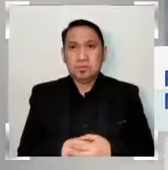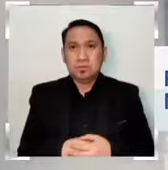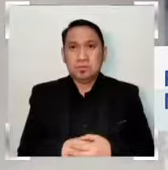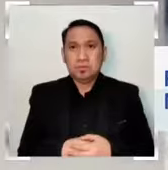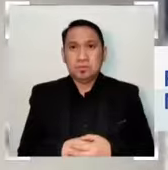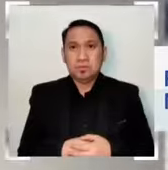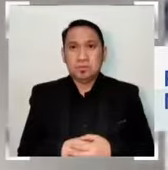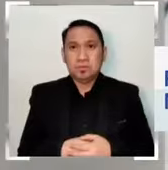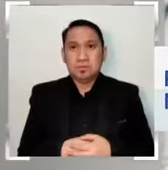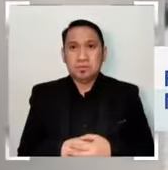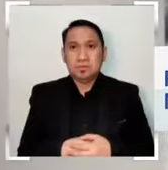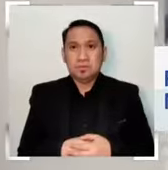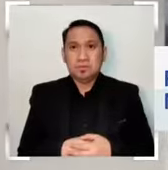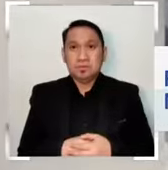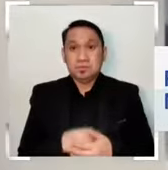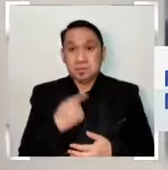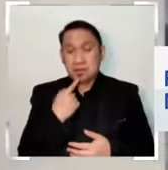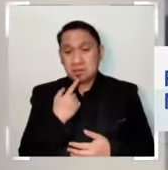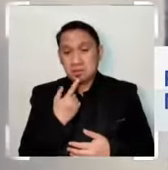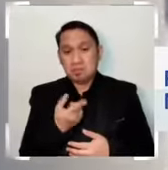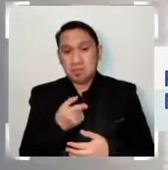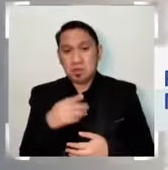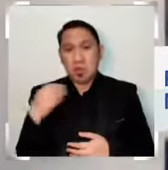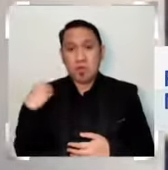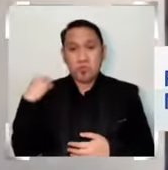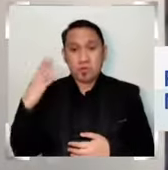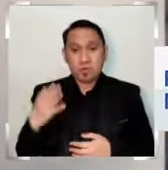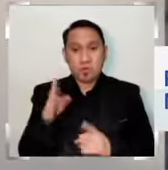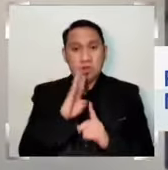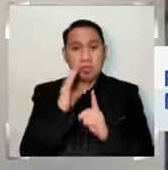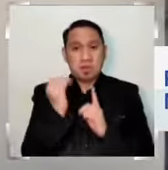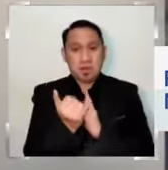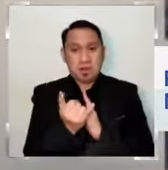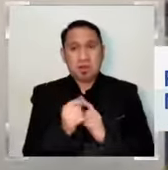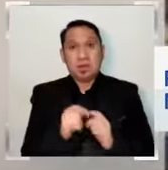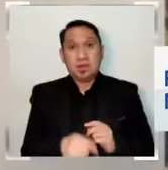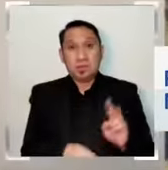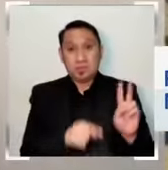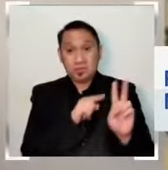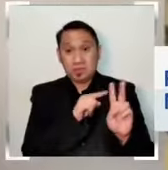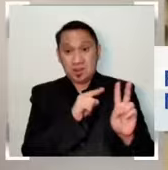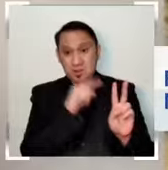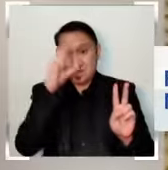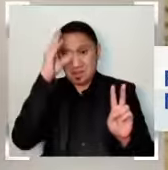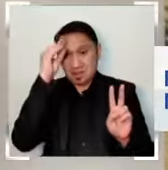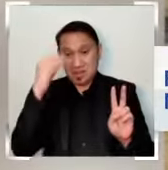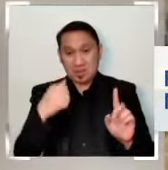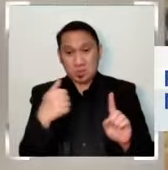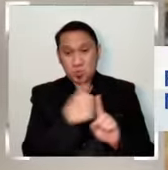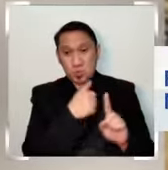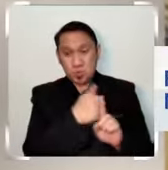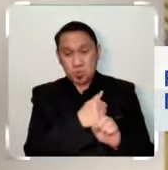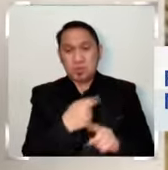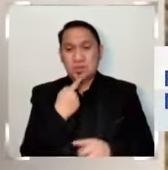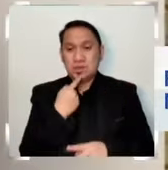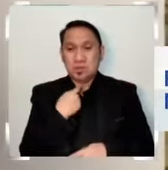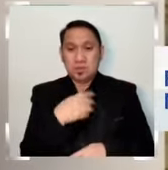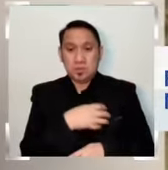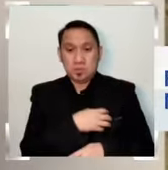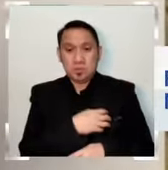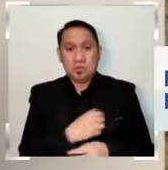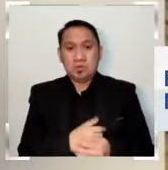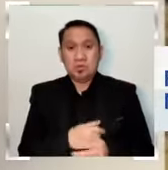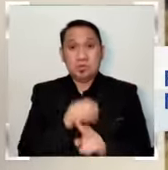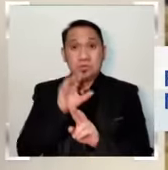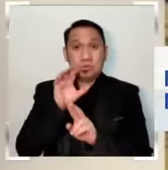Ayon sa concerned citizen, mga opisyal ng barangay Santo Domingo ang 2 lalaking nanakit. Ayon sa mga pulis, hiduli ang lalaki matapos